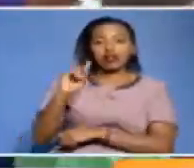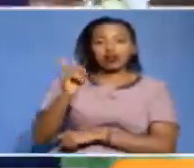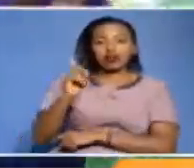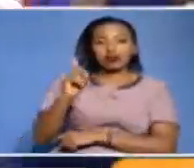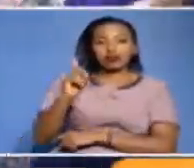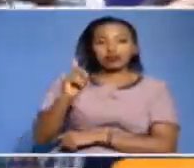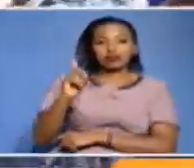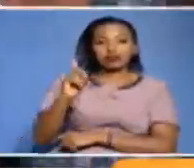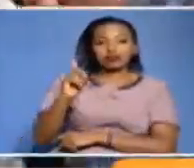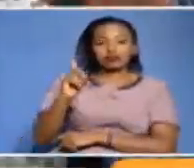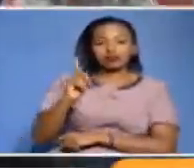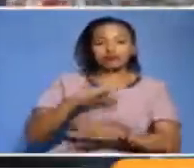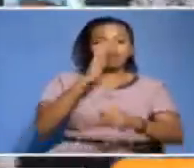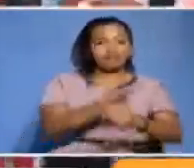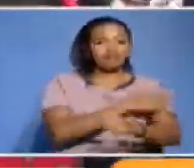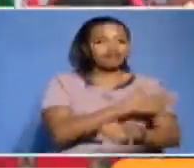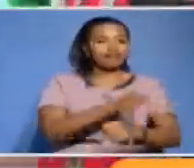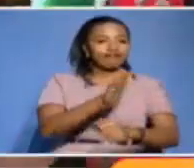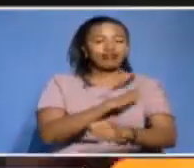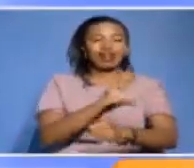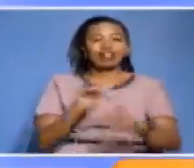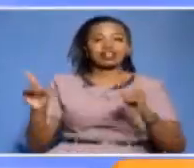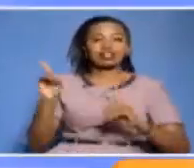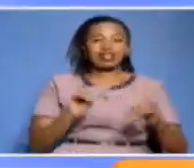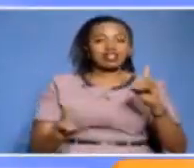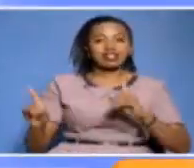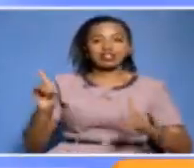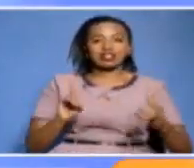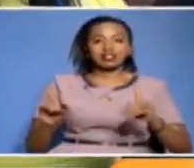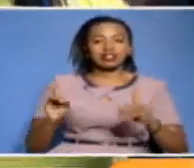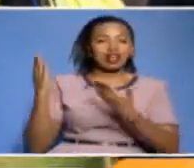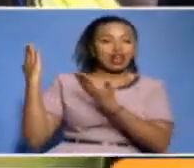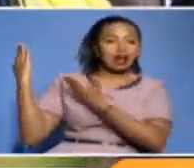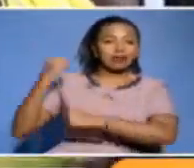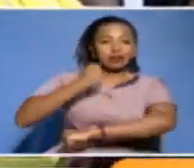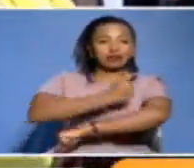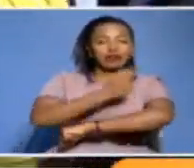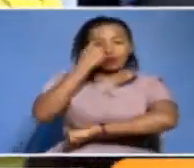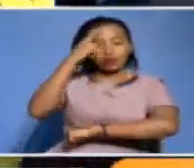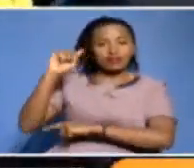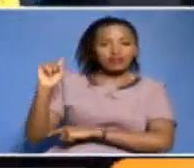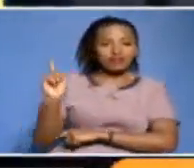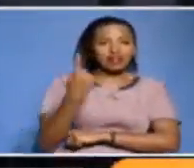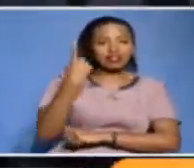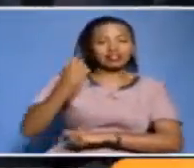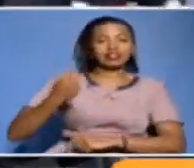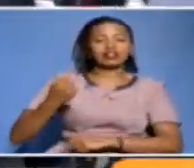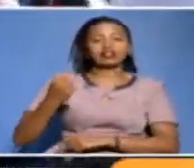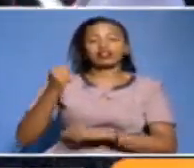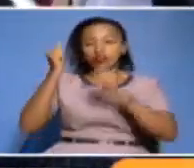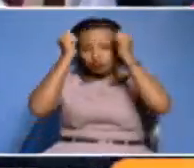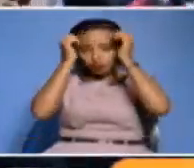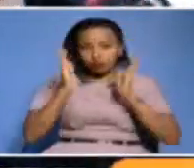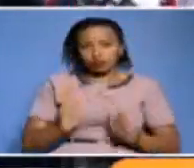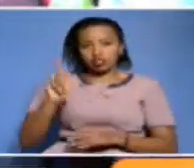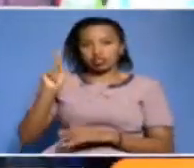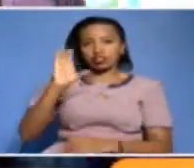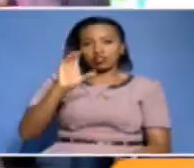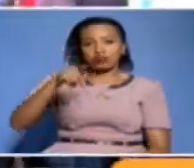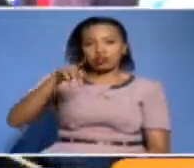Halo. Nyimbo na densi za ushindi zilishamiri. Hapa ni shuleni kwa mwanafunzi wa kwanza kwenye mitihani ya KCPE mwaka